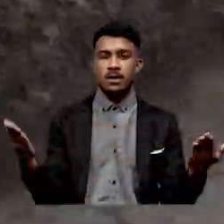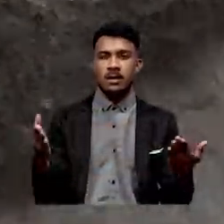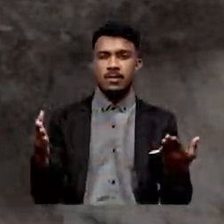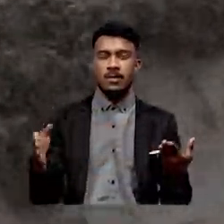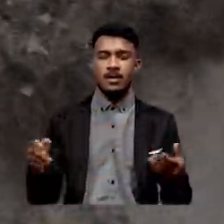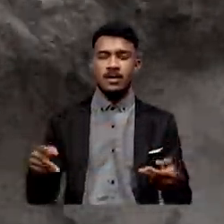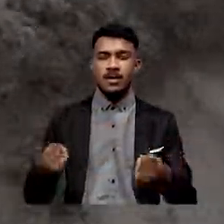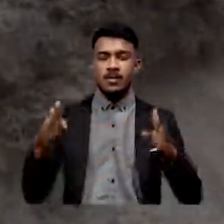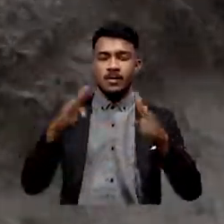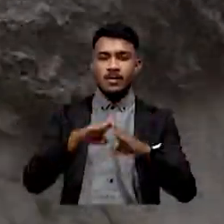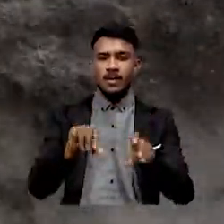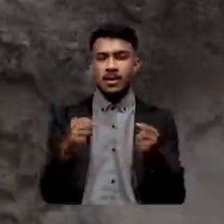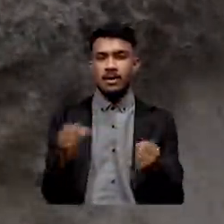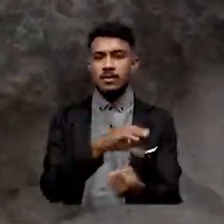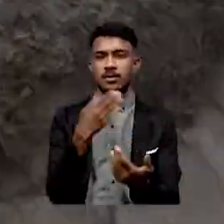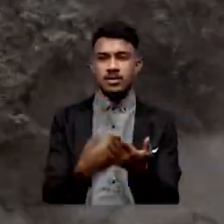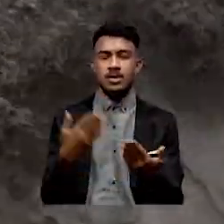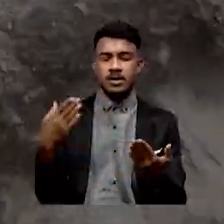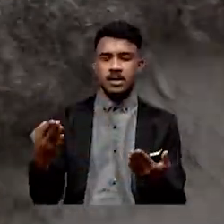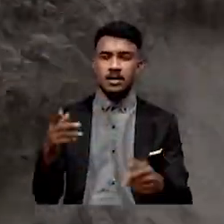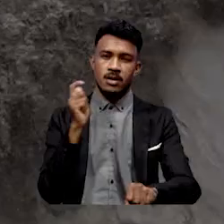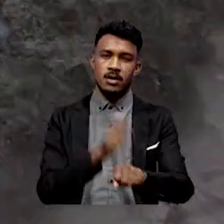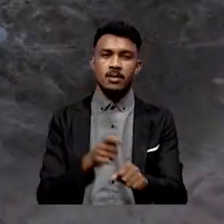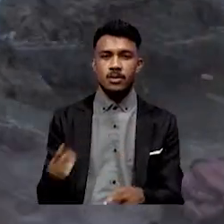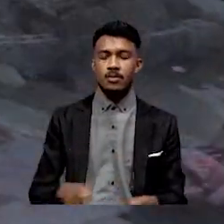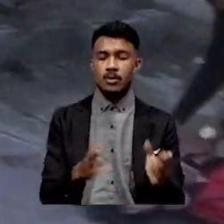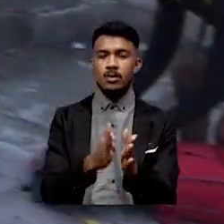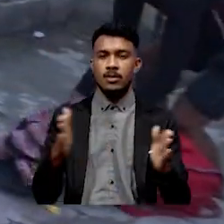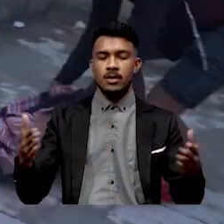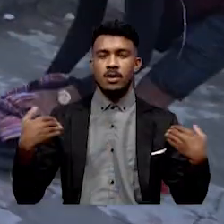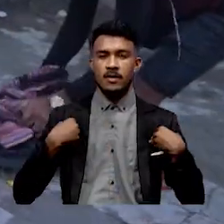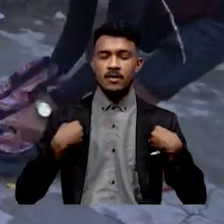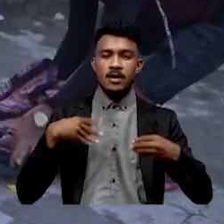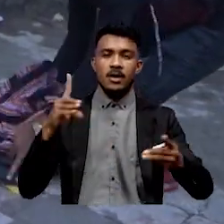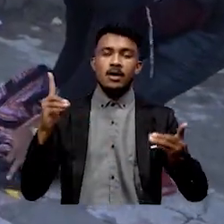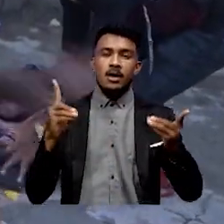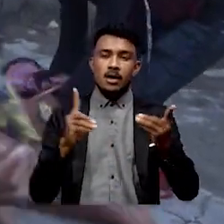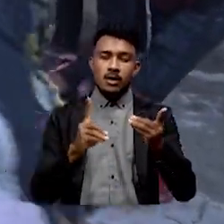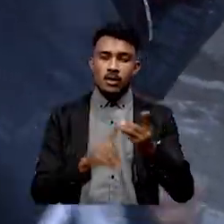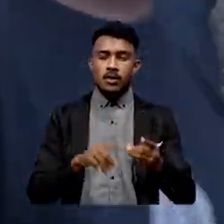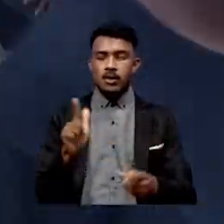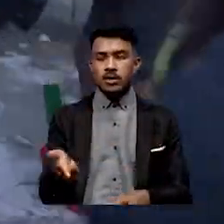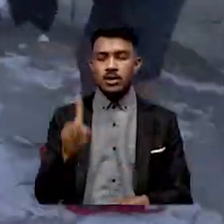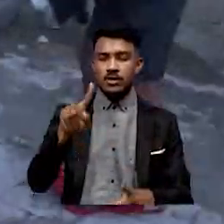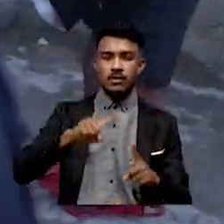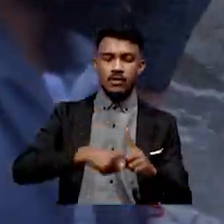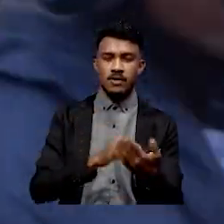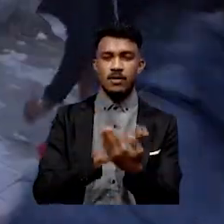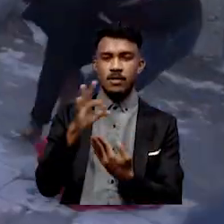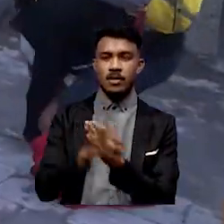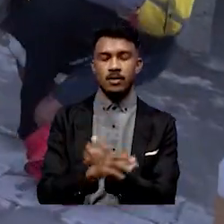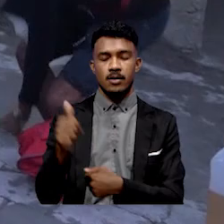Helafating, nosa sang durante motabot iha lorong rua nulu resing ida fulan fevereiro liuba, maibe bele